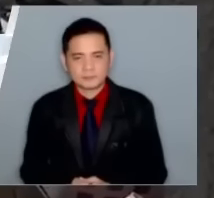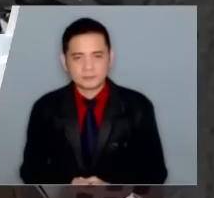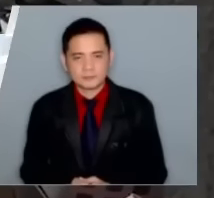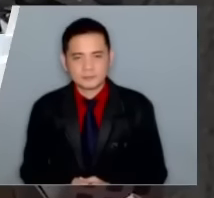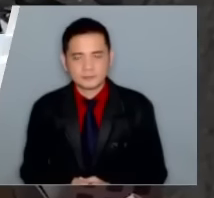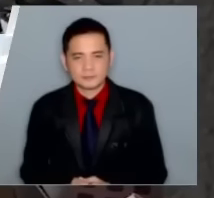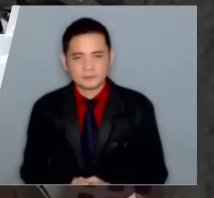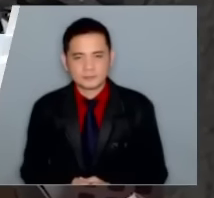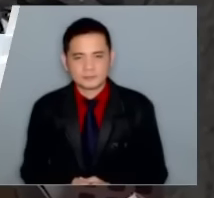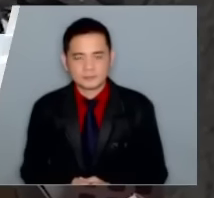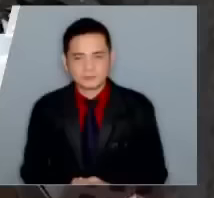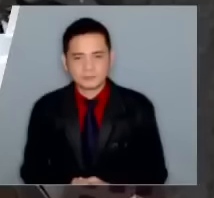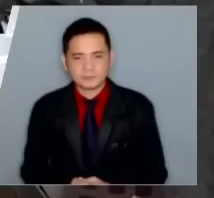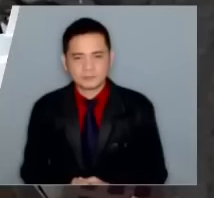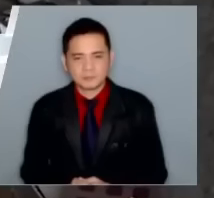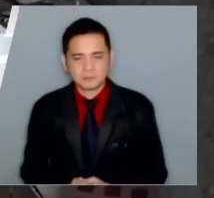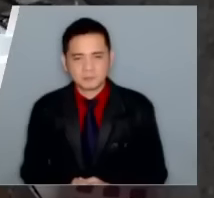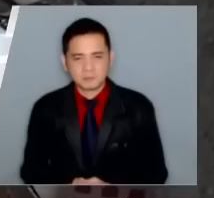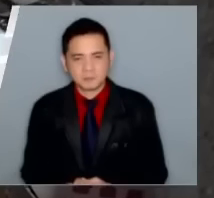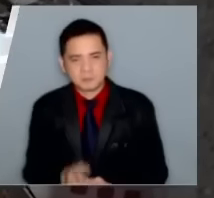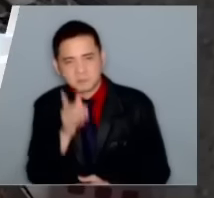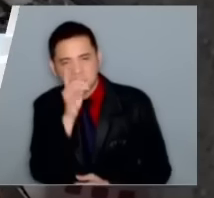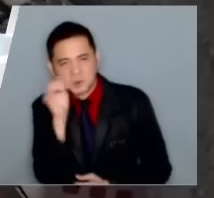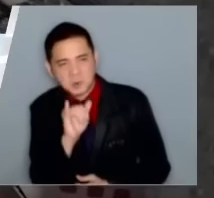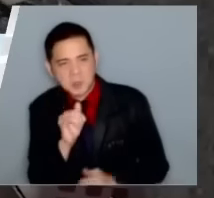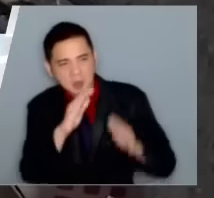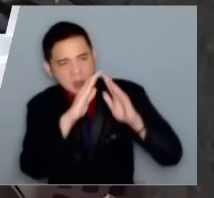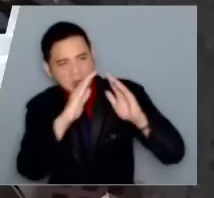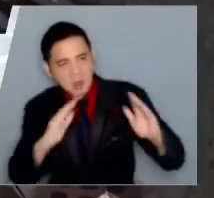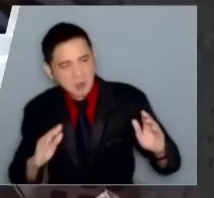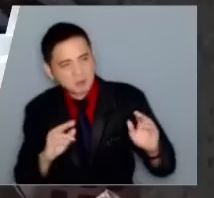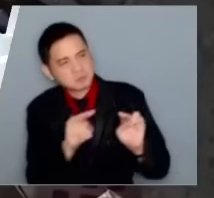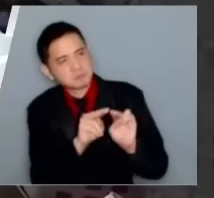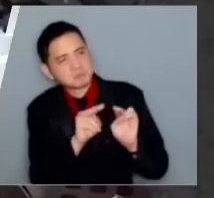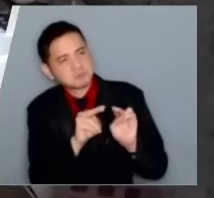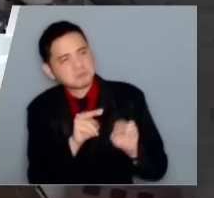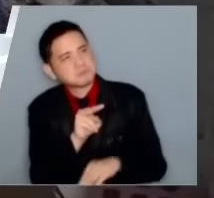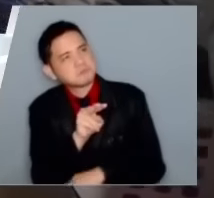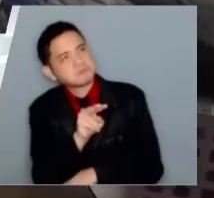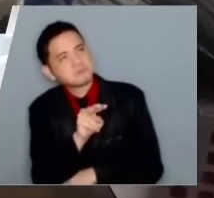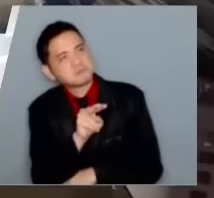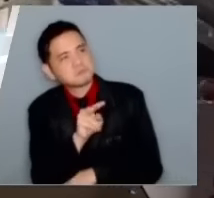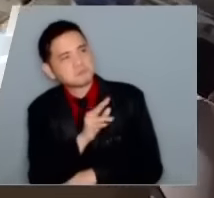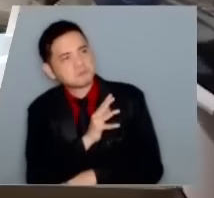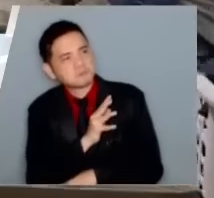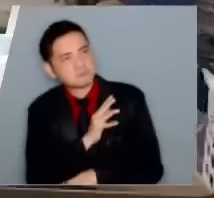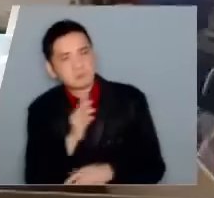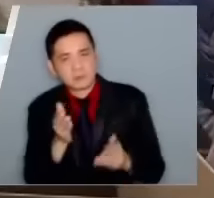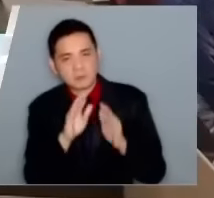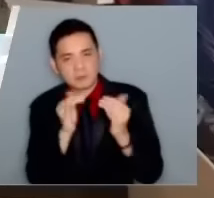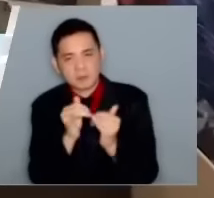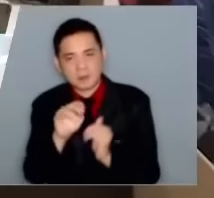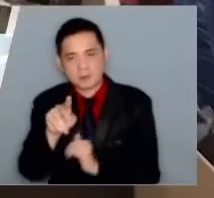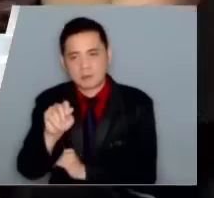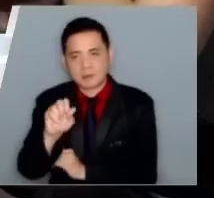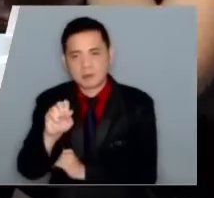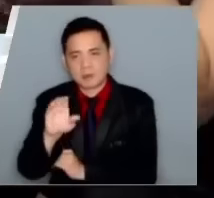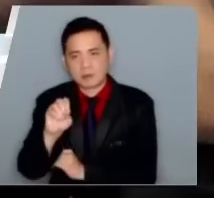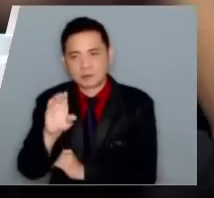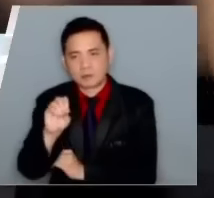Aakalain mong isa lang ordinaryong paupahan ang studio-type apartment na yan sa Barangay Pascam 2 sa General Trias,